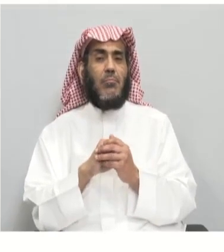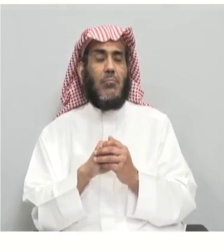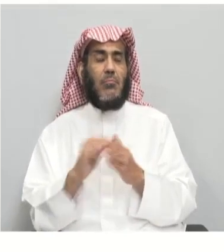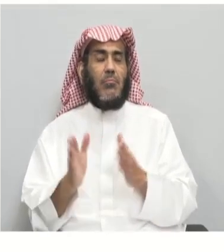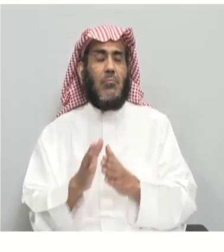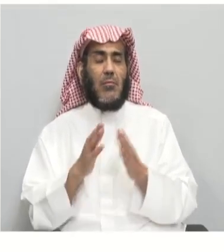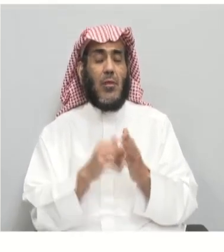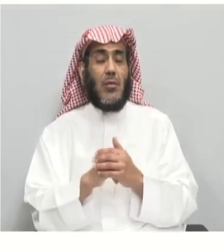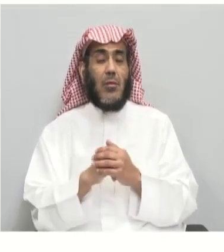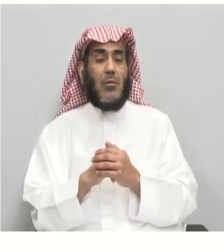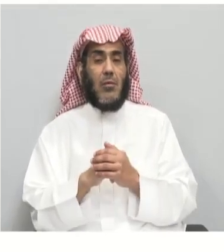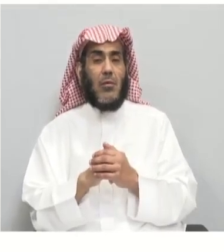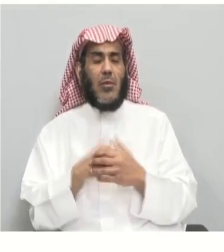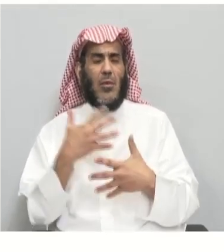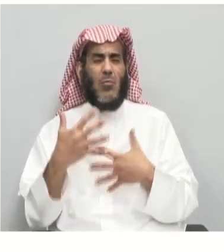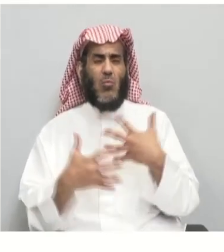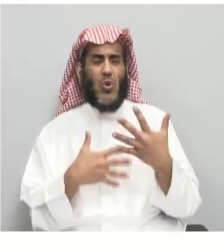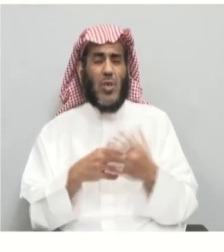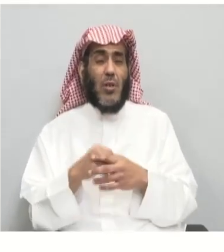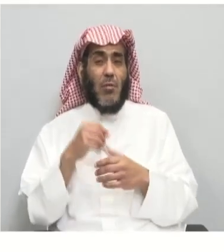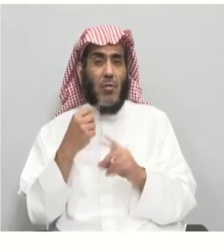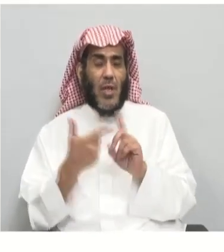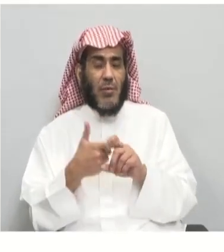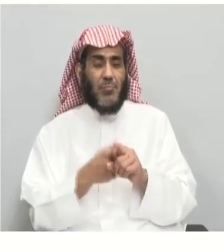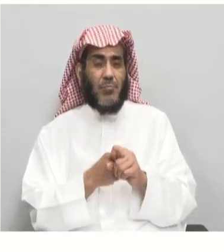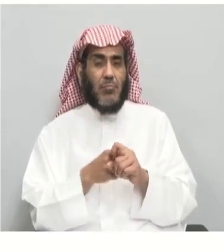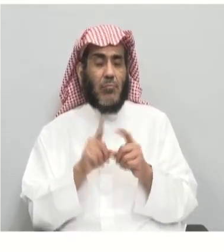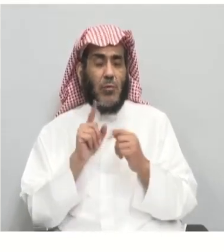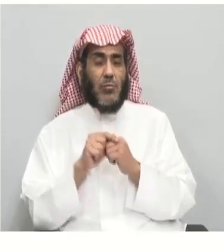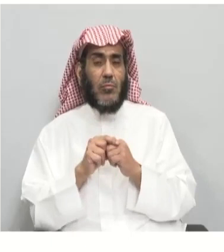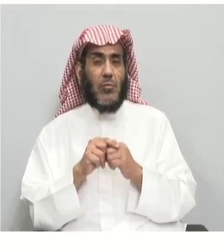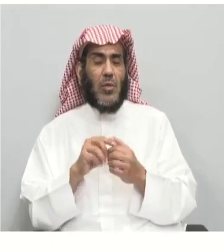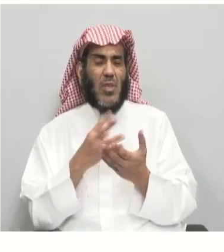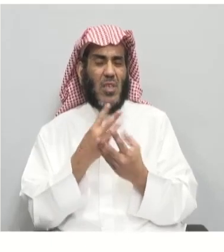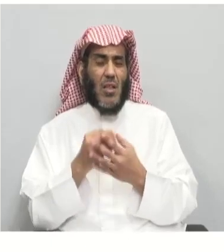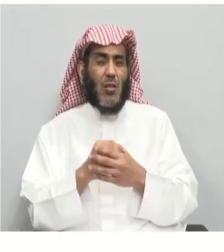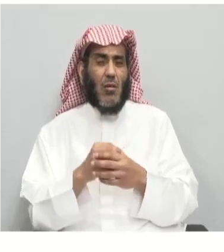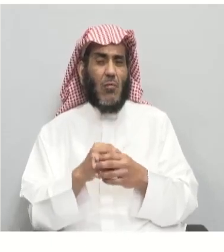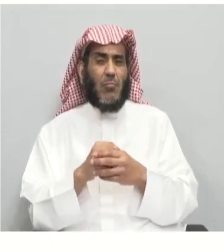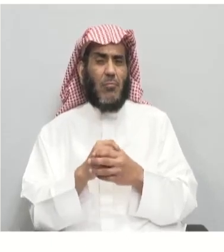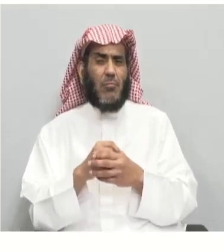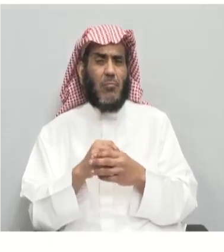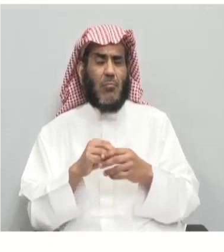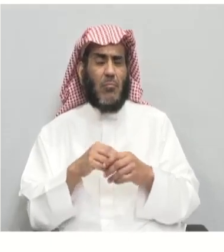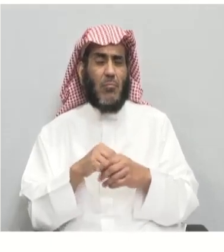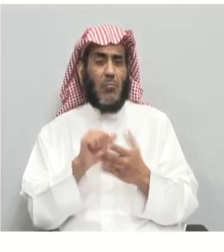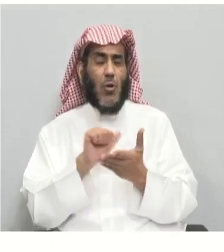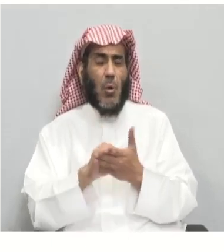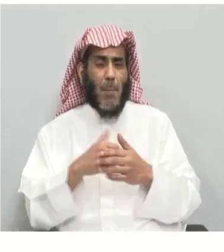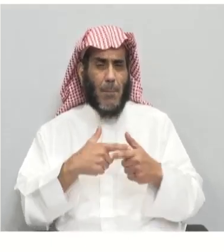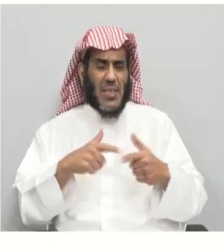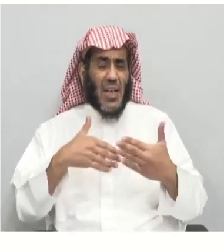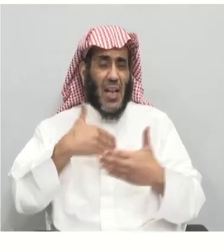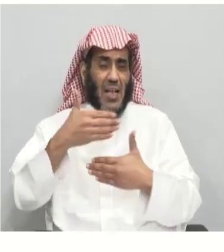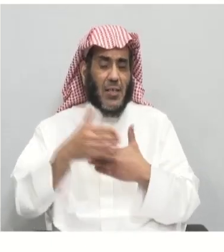ننتقل الان للمشكله الثانيه هنا تنظيف فناء فناء المنزل